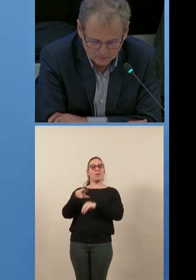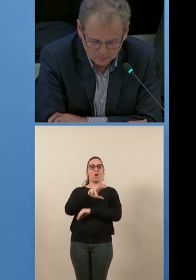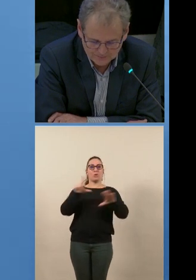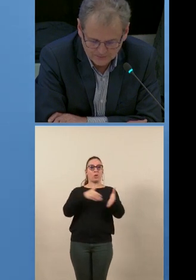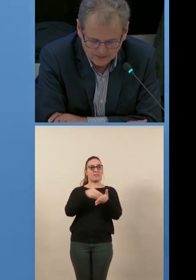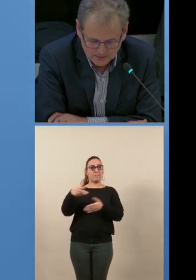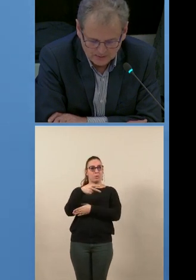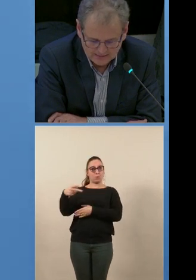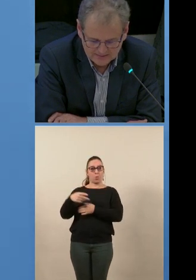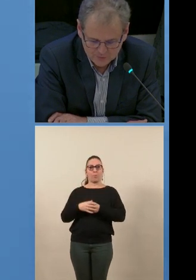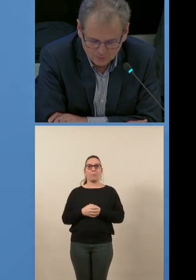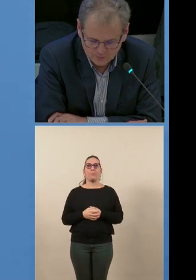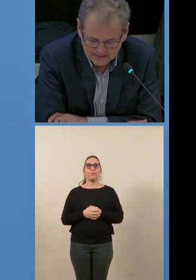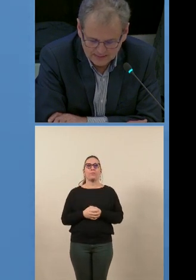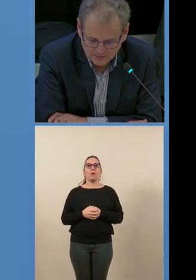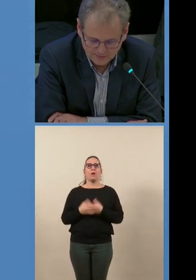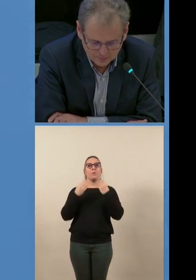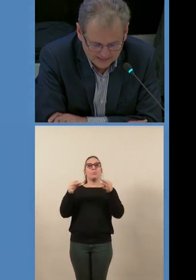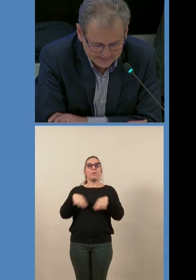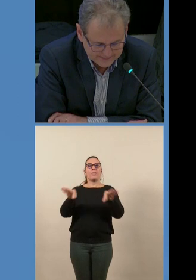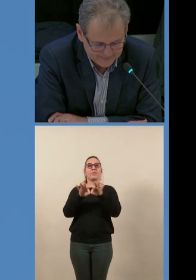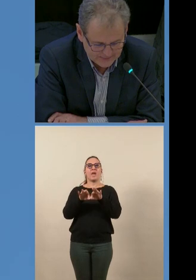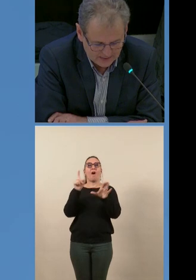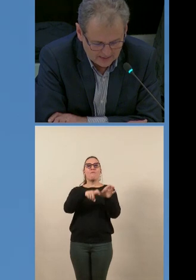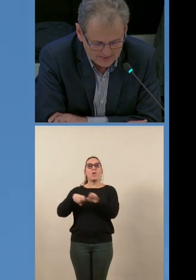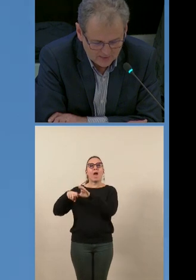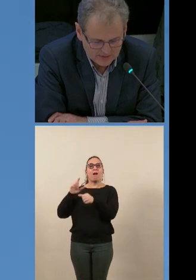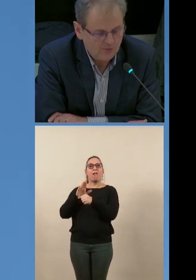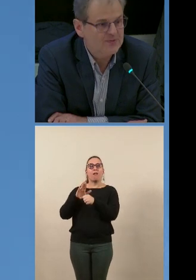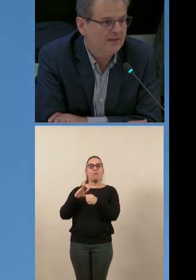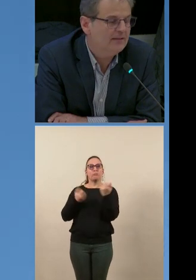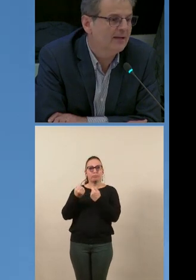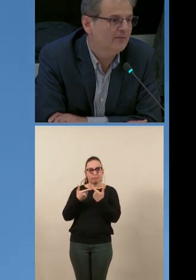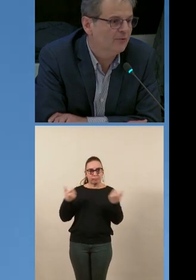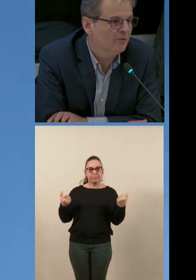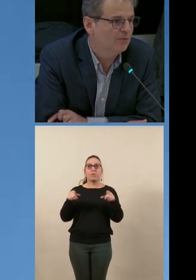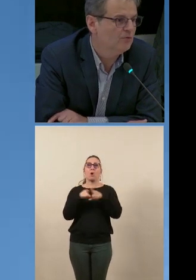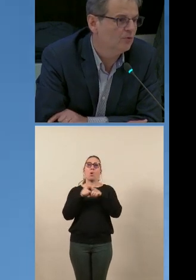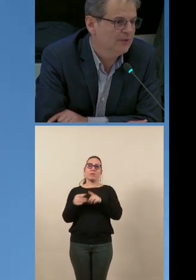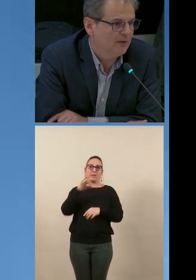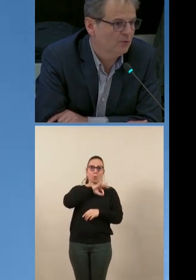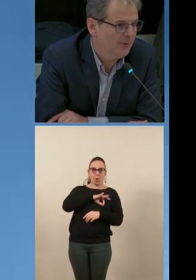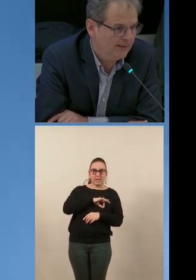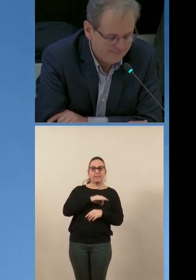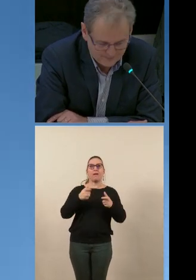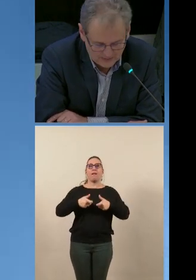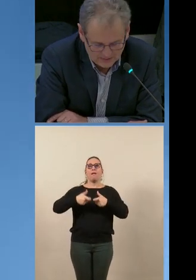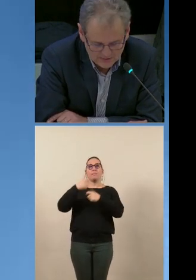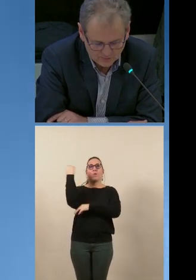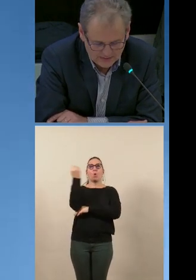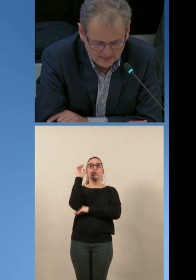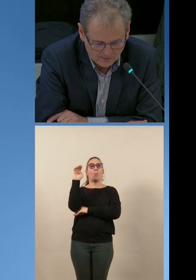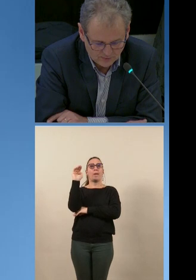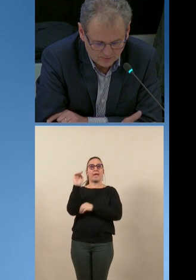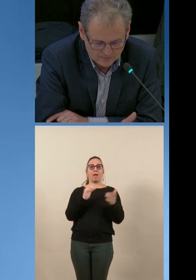million d'euros la session du terrain de la fourrière ainsi que des recettes liées à l'avancement du chantier de la tour Pée qui qui